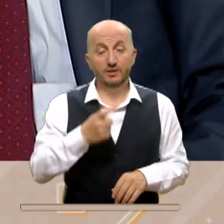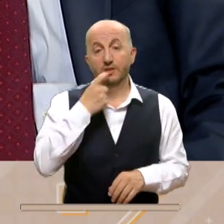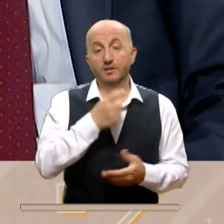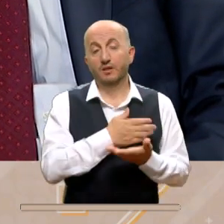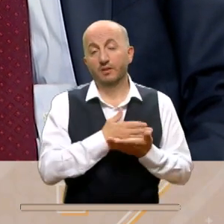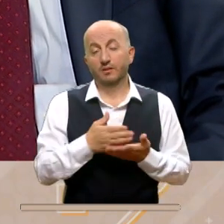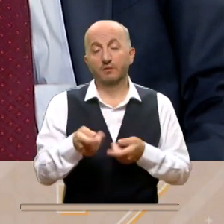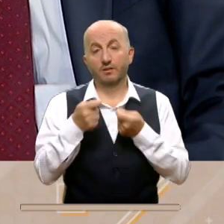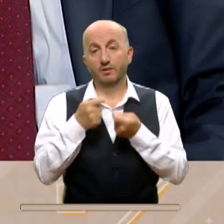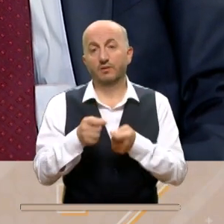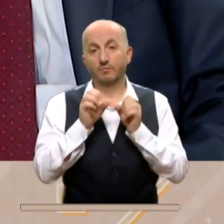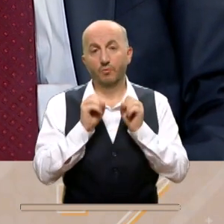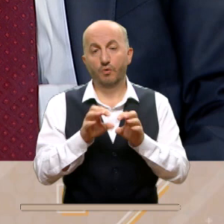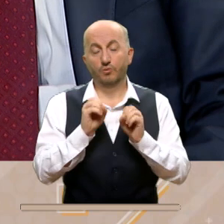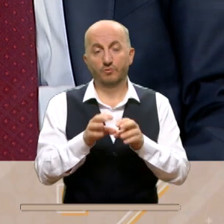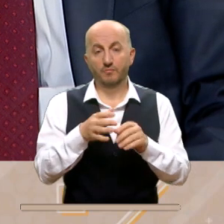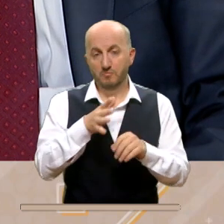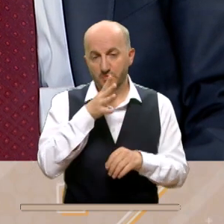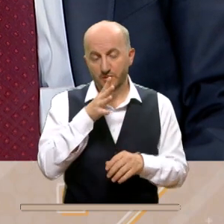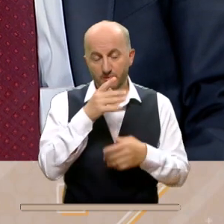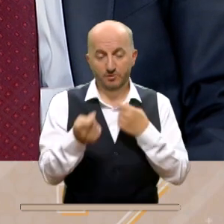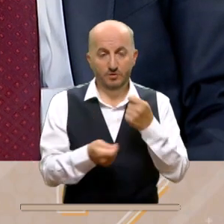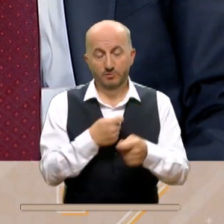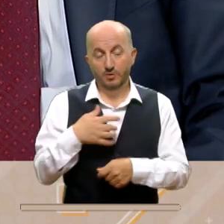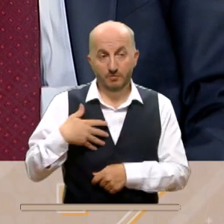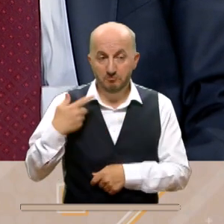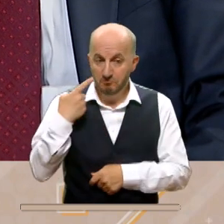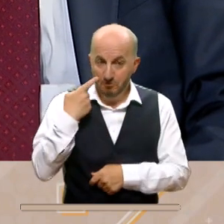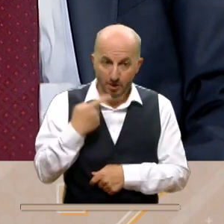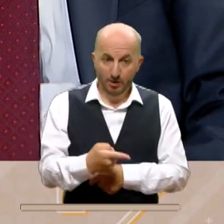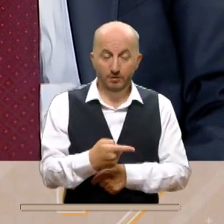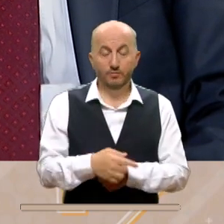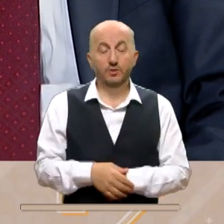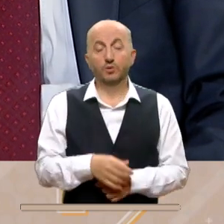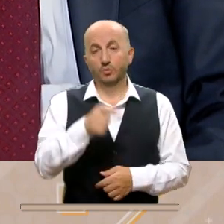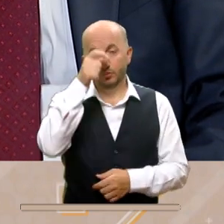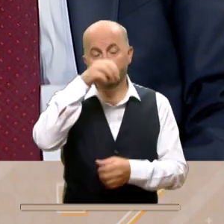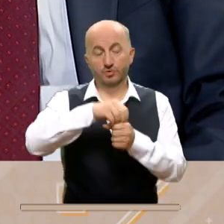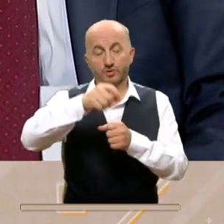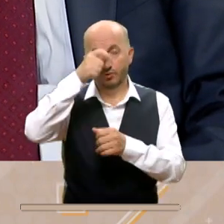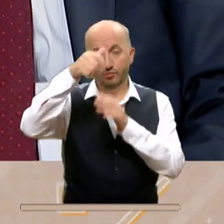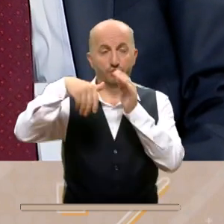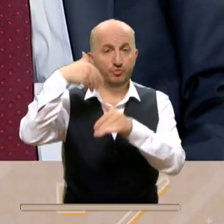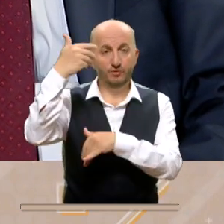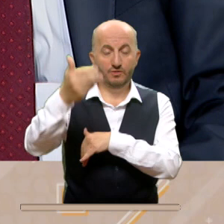itibaren eğitim öğretim faaliyetlerine, bilimsel çalışmalara da ilgi duymuş. Yurt içinde ve yurt dışında